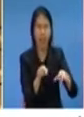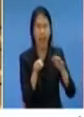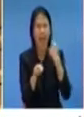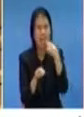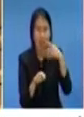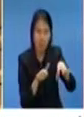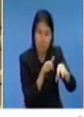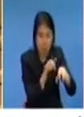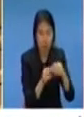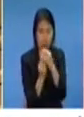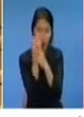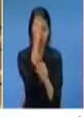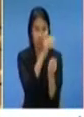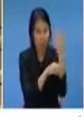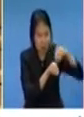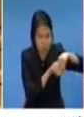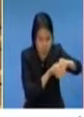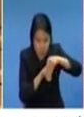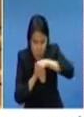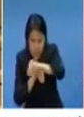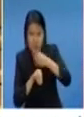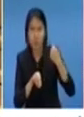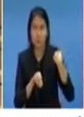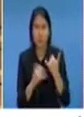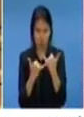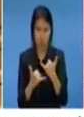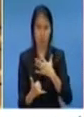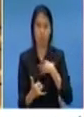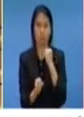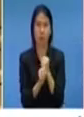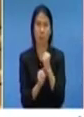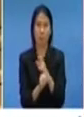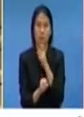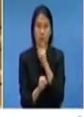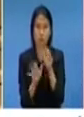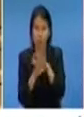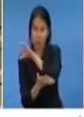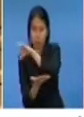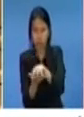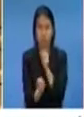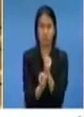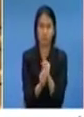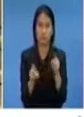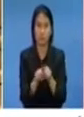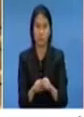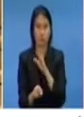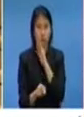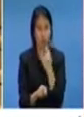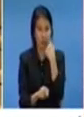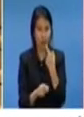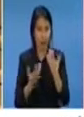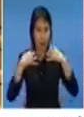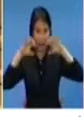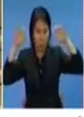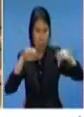ได้ตอนนี้ผมเอาไปทำอยู่ครับกำลังถอดแบบอยู่พื้นที่ราชการบังคับให้ปลูกพื้นที่เอกช